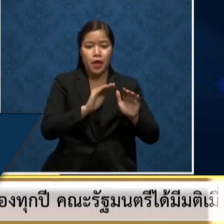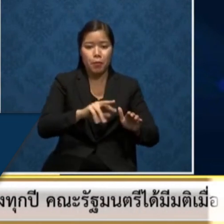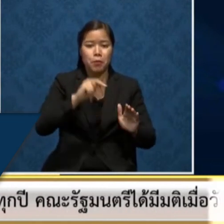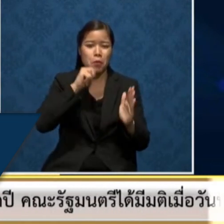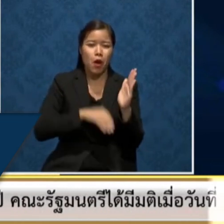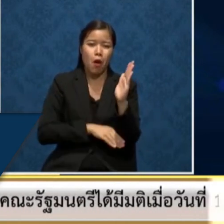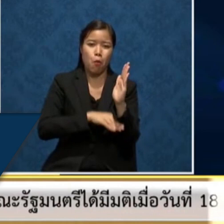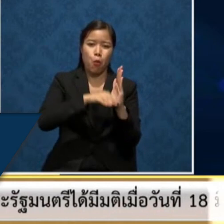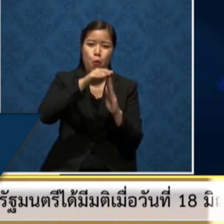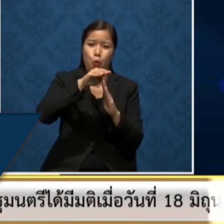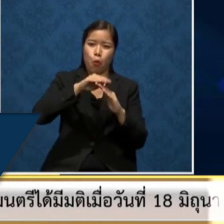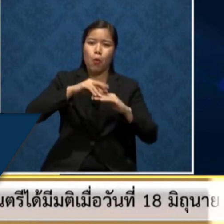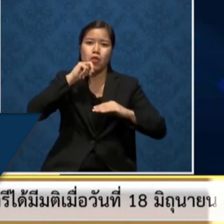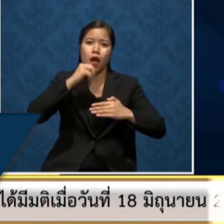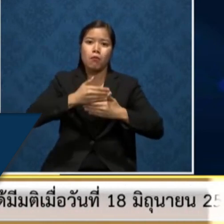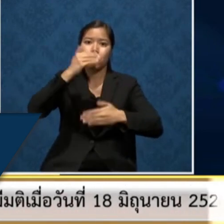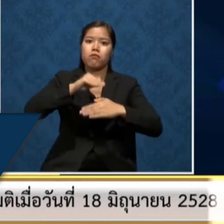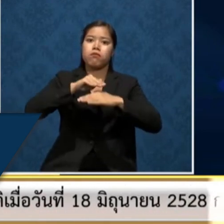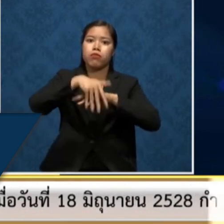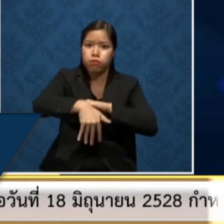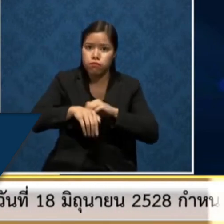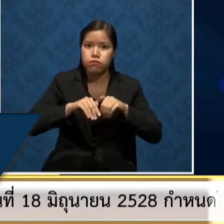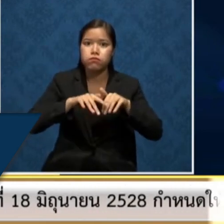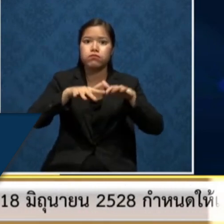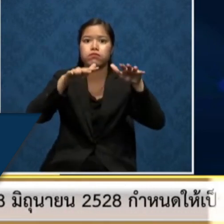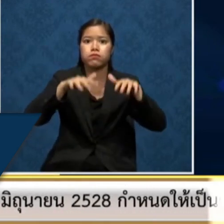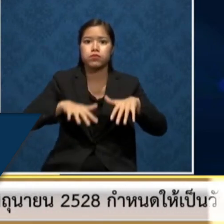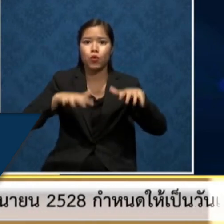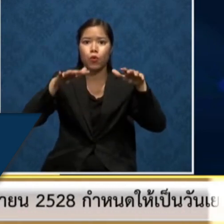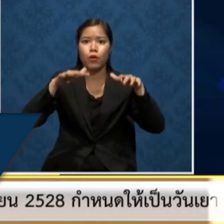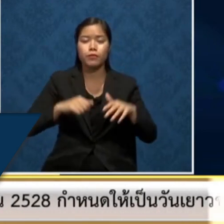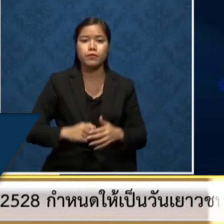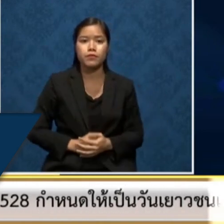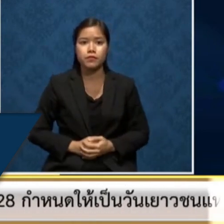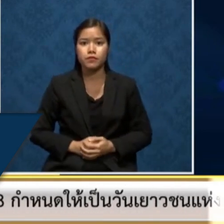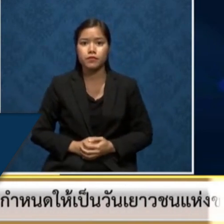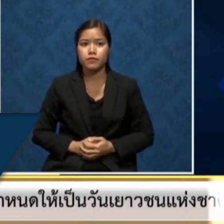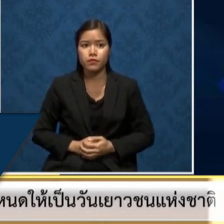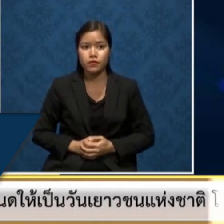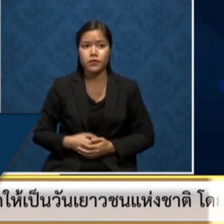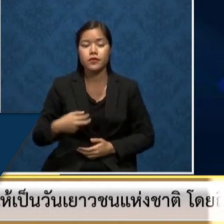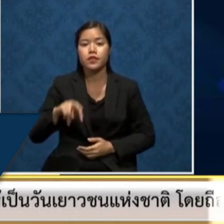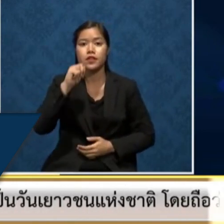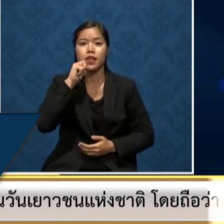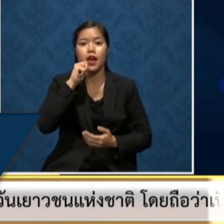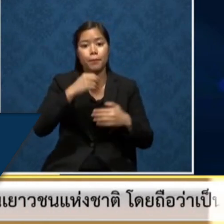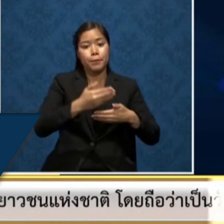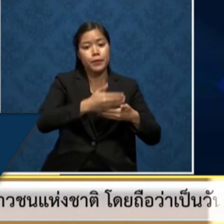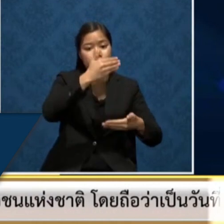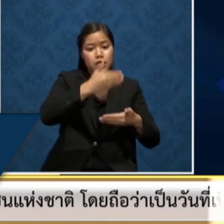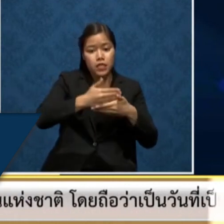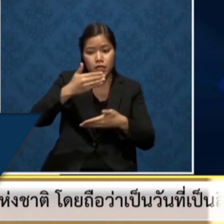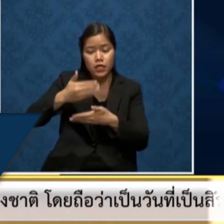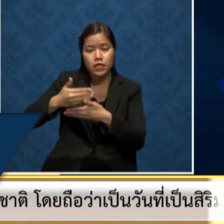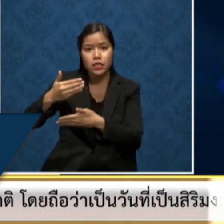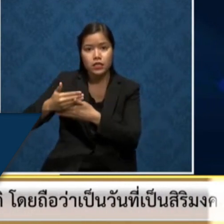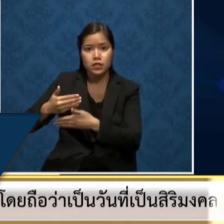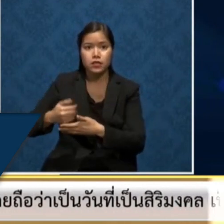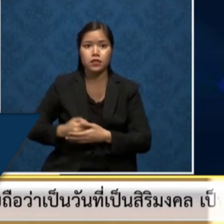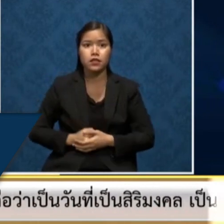ปริมาณน้ำ 100%เขื่อนน้ำพุงมีปริมาณน้ำ 85%เขื่อนน้ำอูนมีปริมาณน้ำ